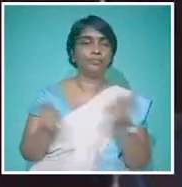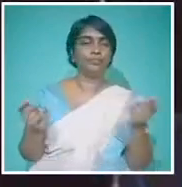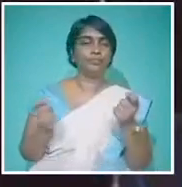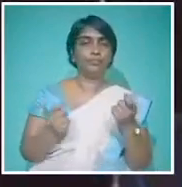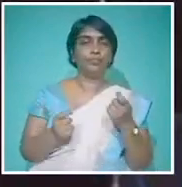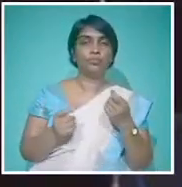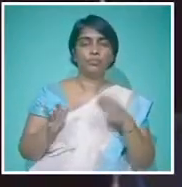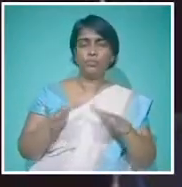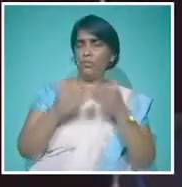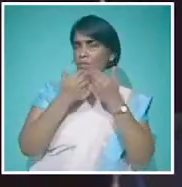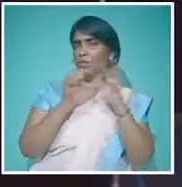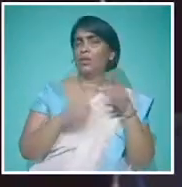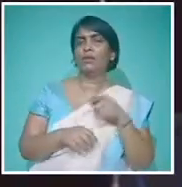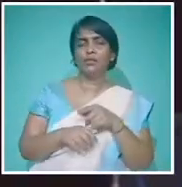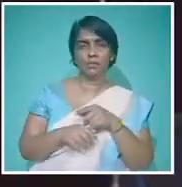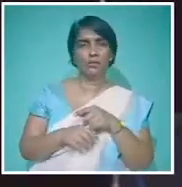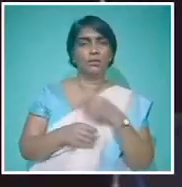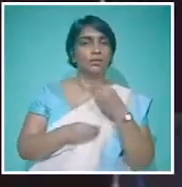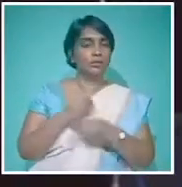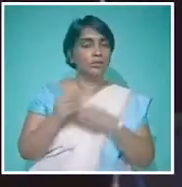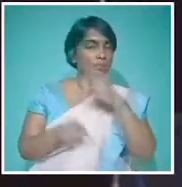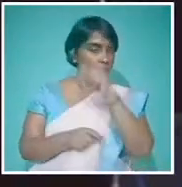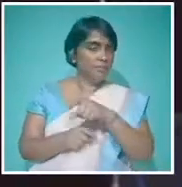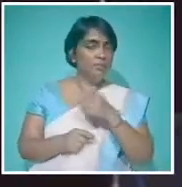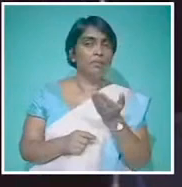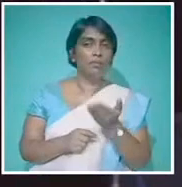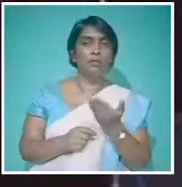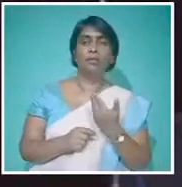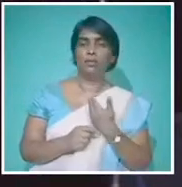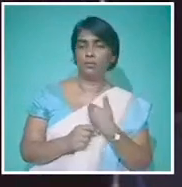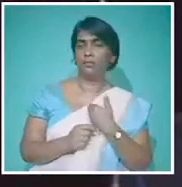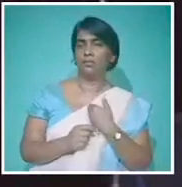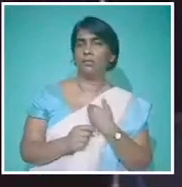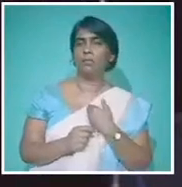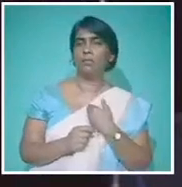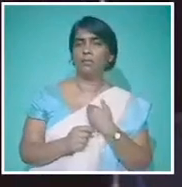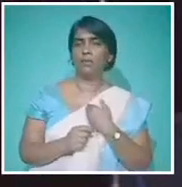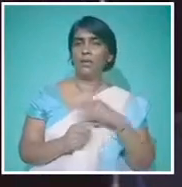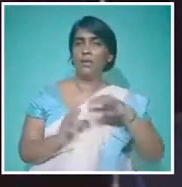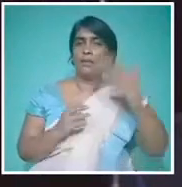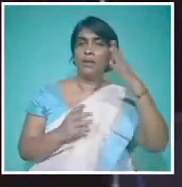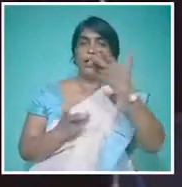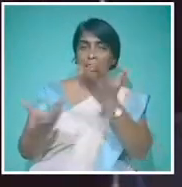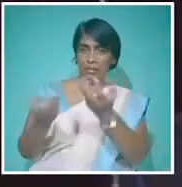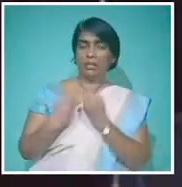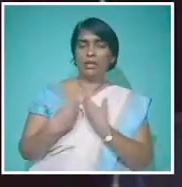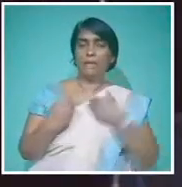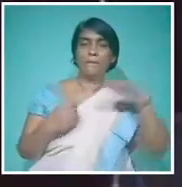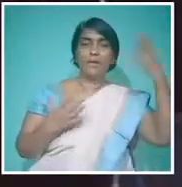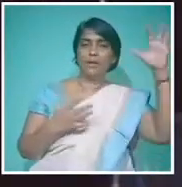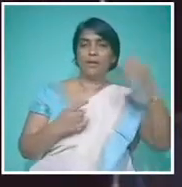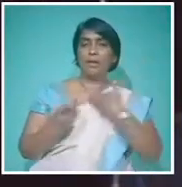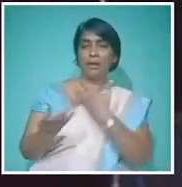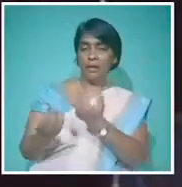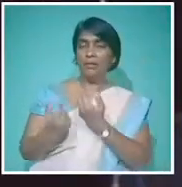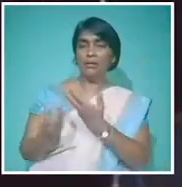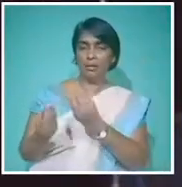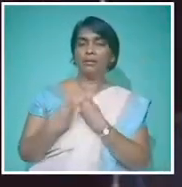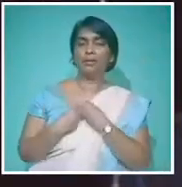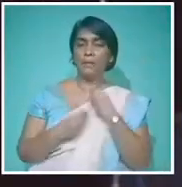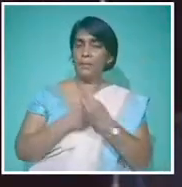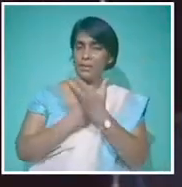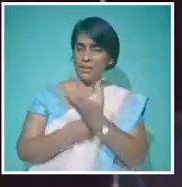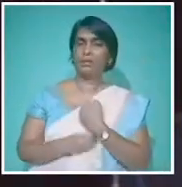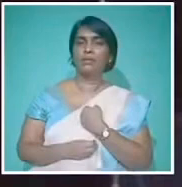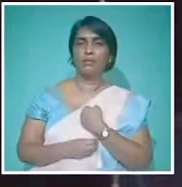වෙළඳපොළේ අවකාශයක්. ඒ කර්මාන්තකරුවන්ට ඉල්ලනවා අපිට දැන් පිටින් ගේන්න බෑ, ඕගොල්ලෝ දෙන්න, අපි ඉල්ලන ප්‍රමාණය නිෂ්පාදනය කරලා